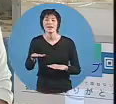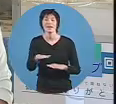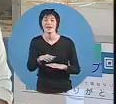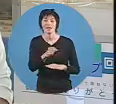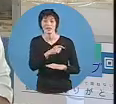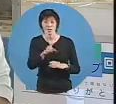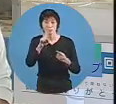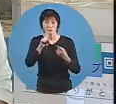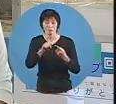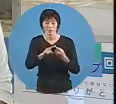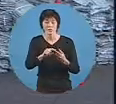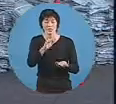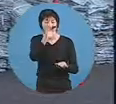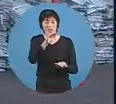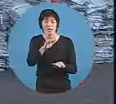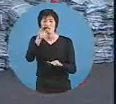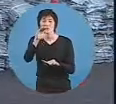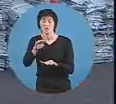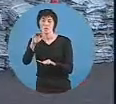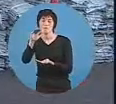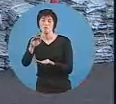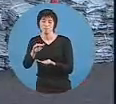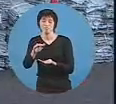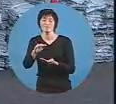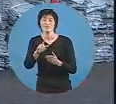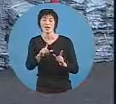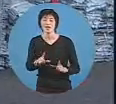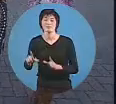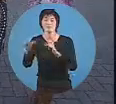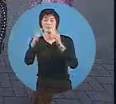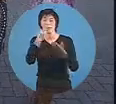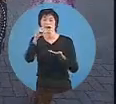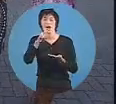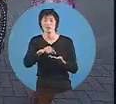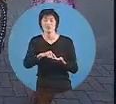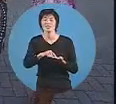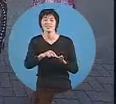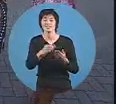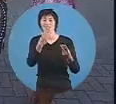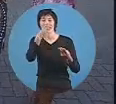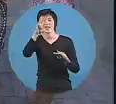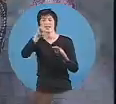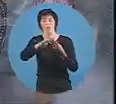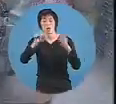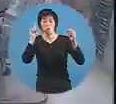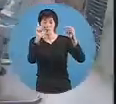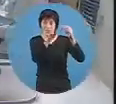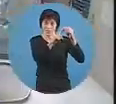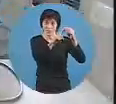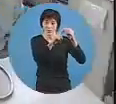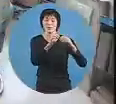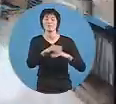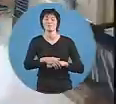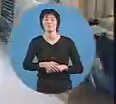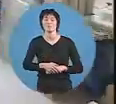自発的にゴミ減量に取り組み、住みよい循環型都市サンダを作っていきましょう。